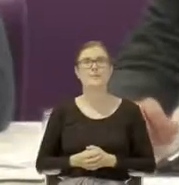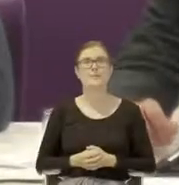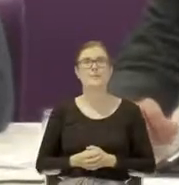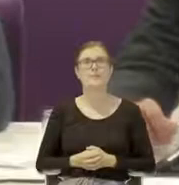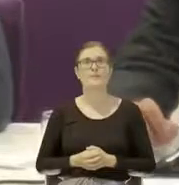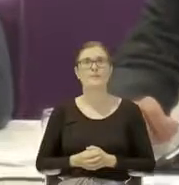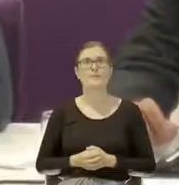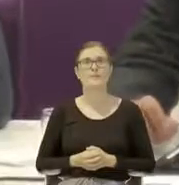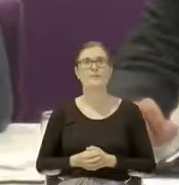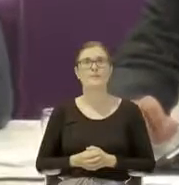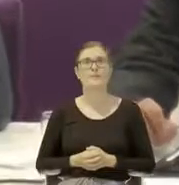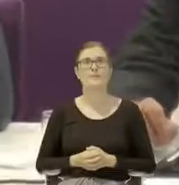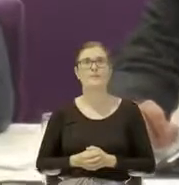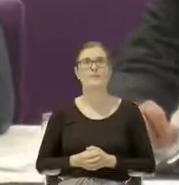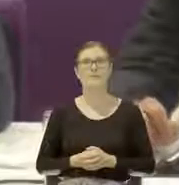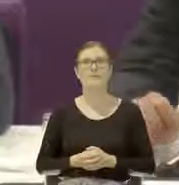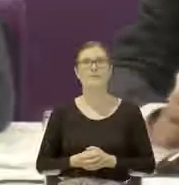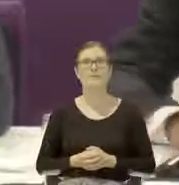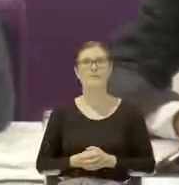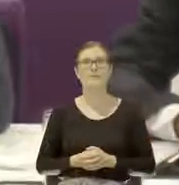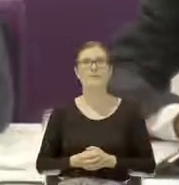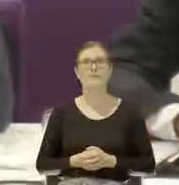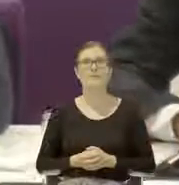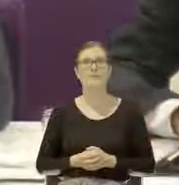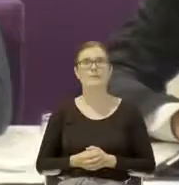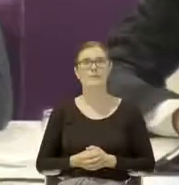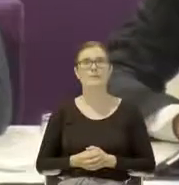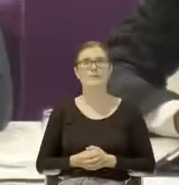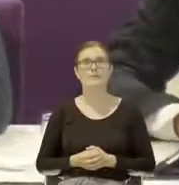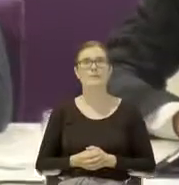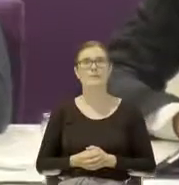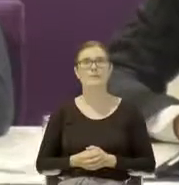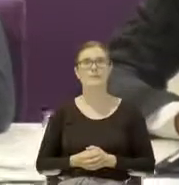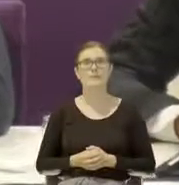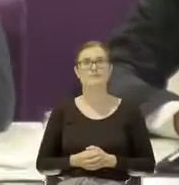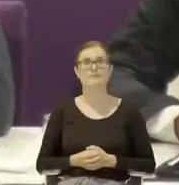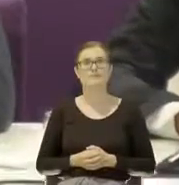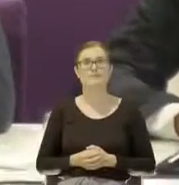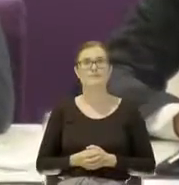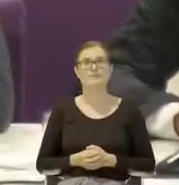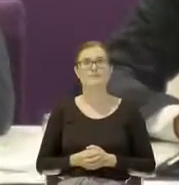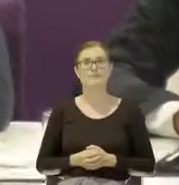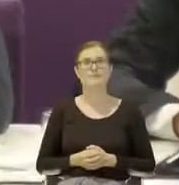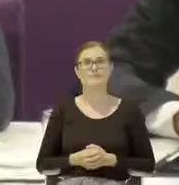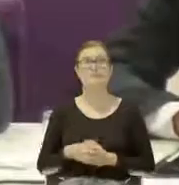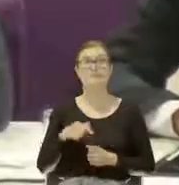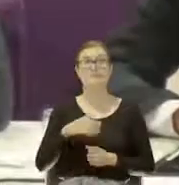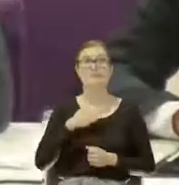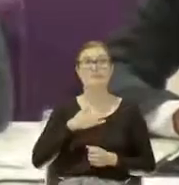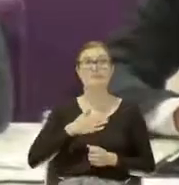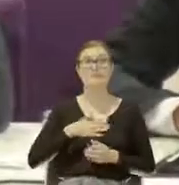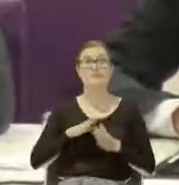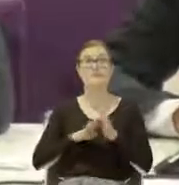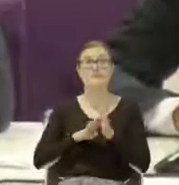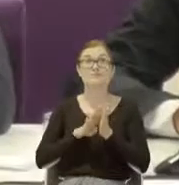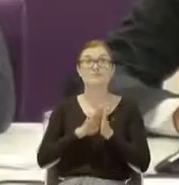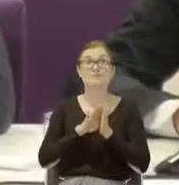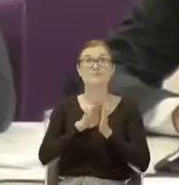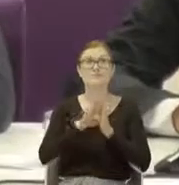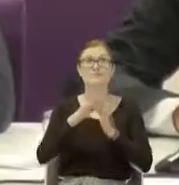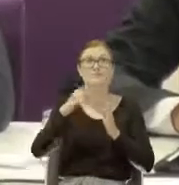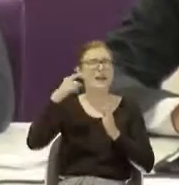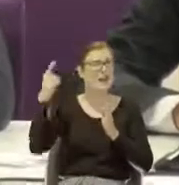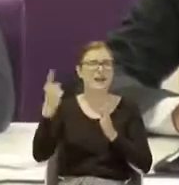niveau de chacun de nos administrés. Faire en sorte que l'on responsabilise nos